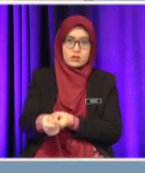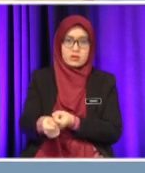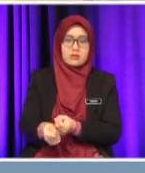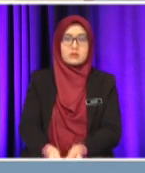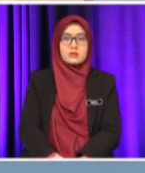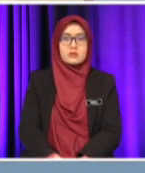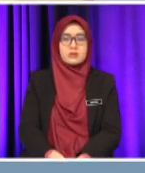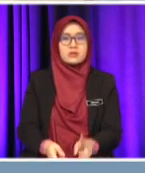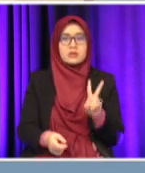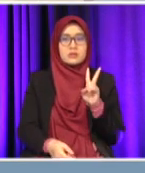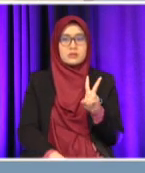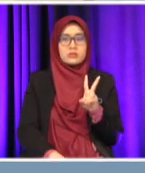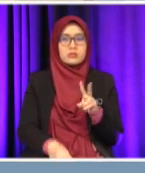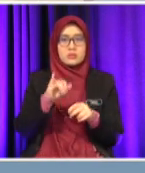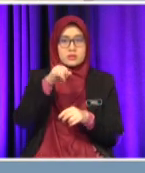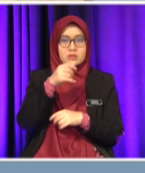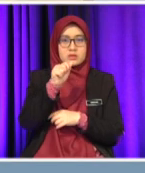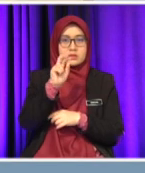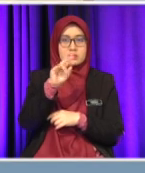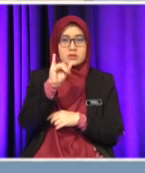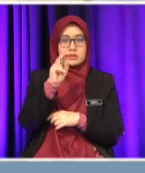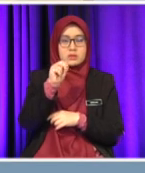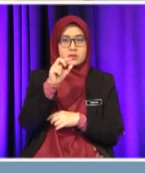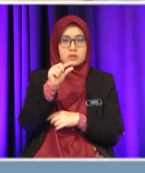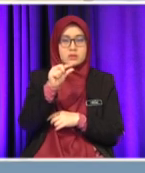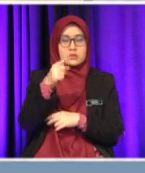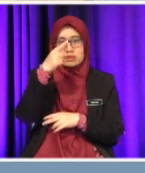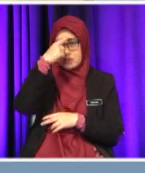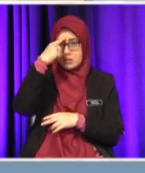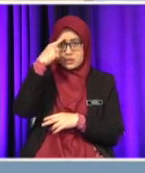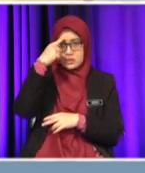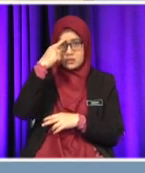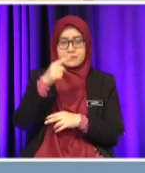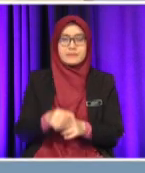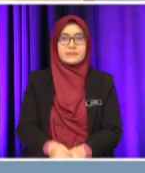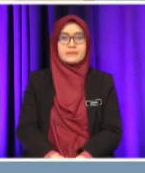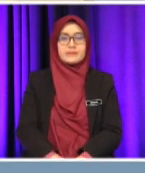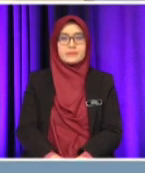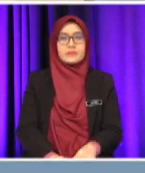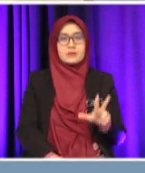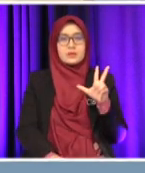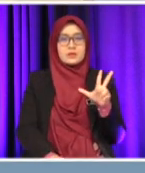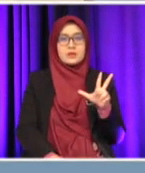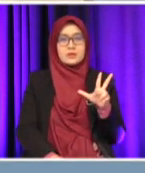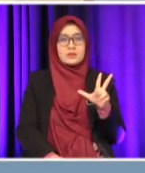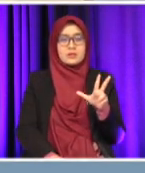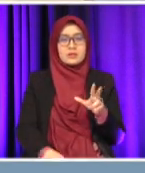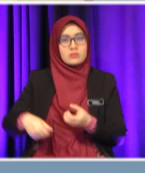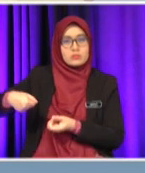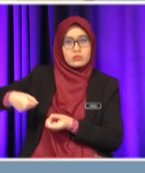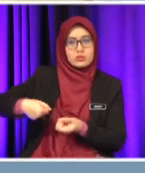yang kedua dari hitam dari hitam itu peralatan ya untuk tanah untuk tanah